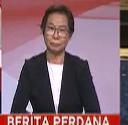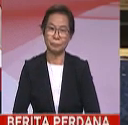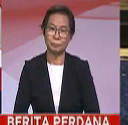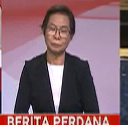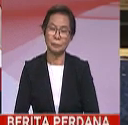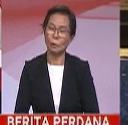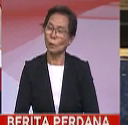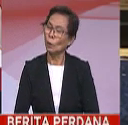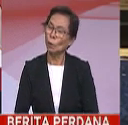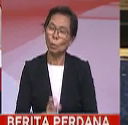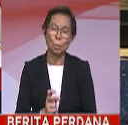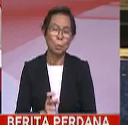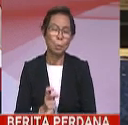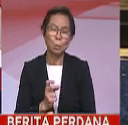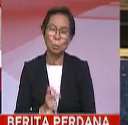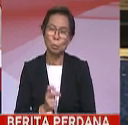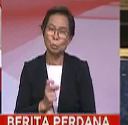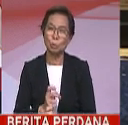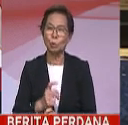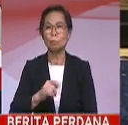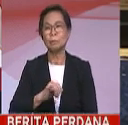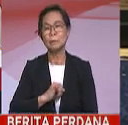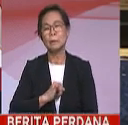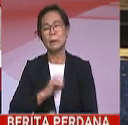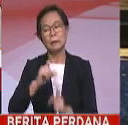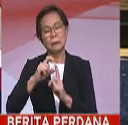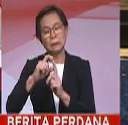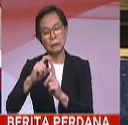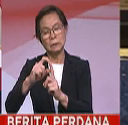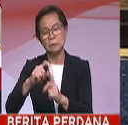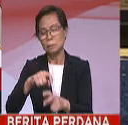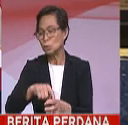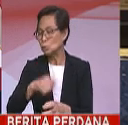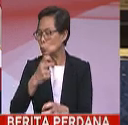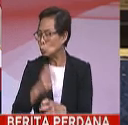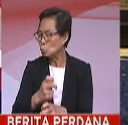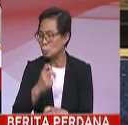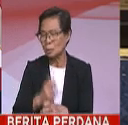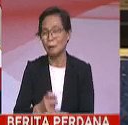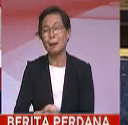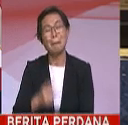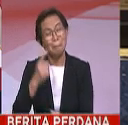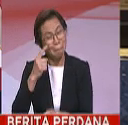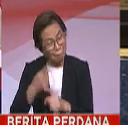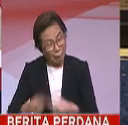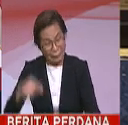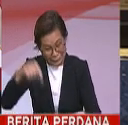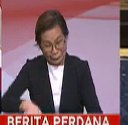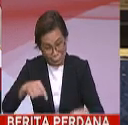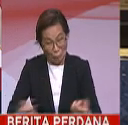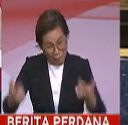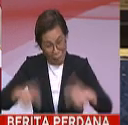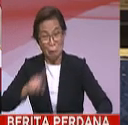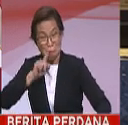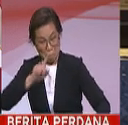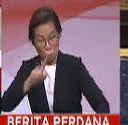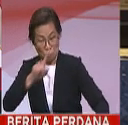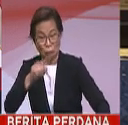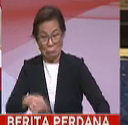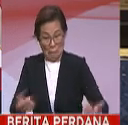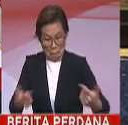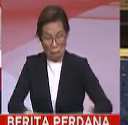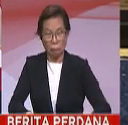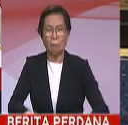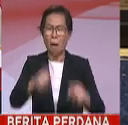Jadi tidak mudah untuk saya mengatakan semua ini, tapi inilah realiti yang berlaku sekarang